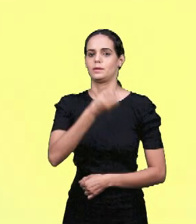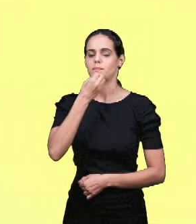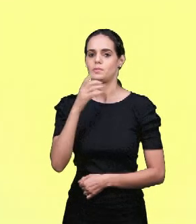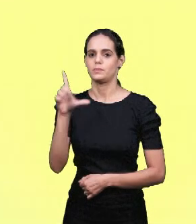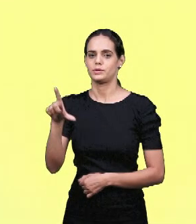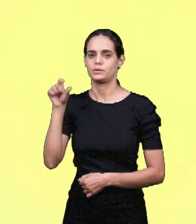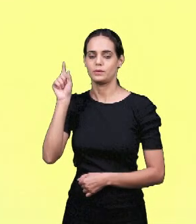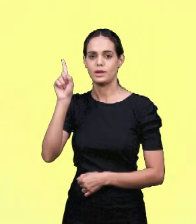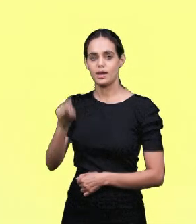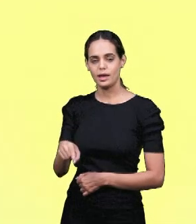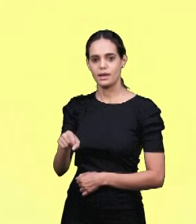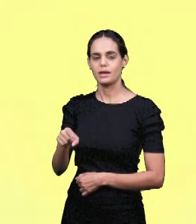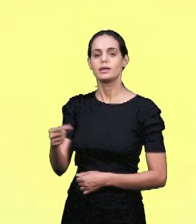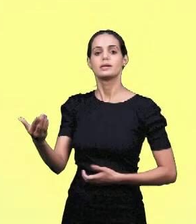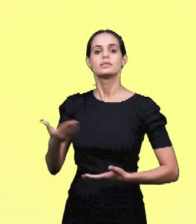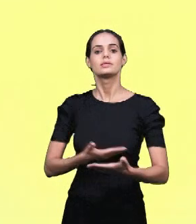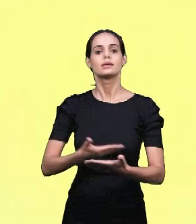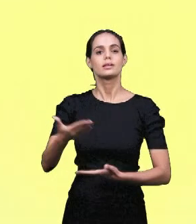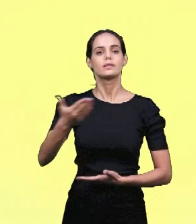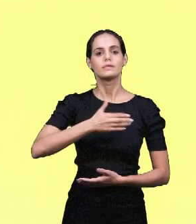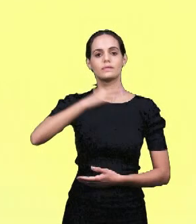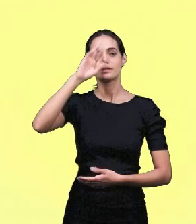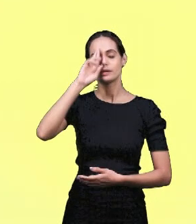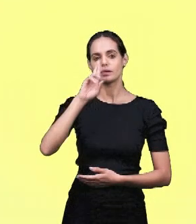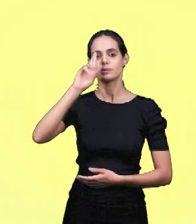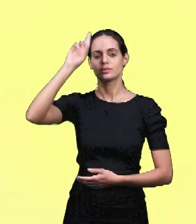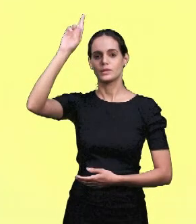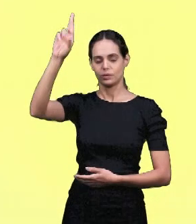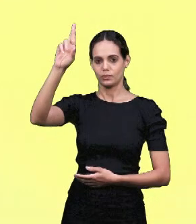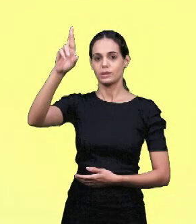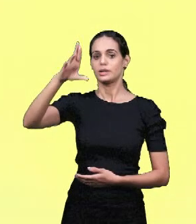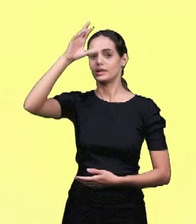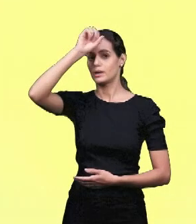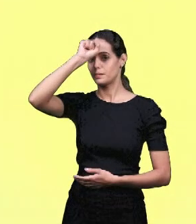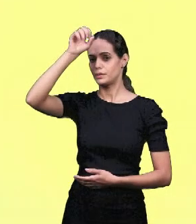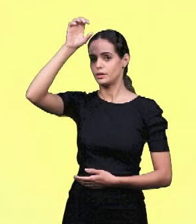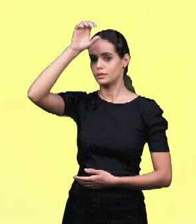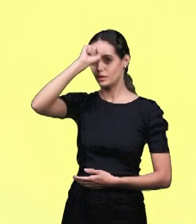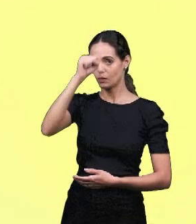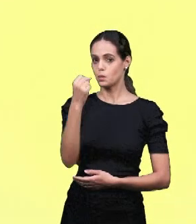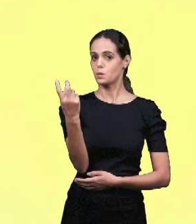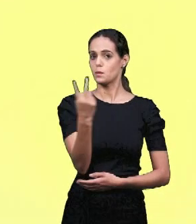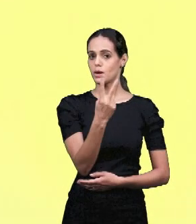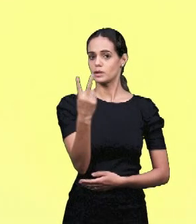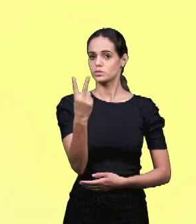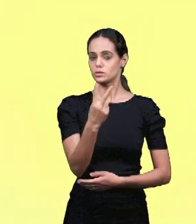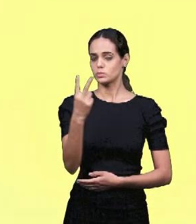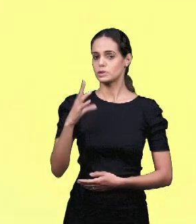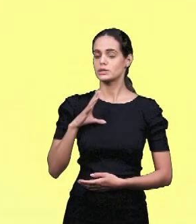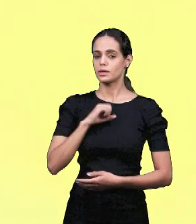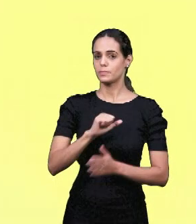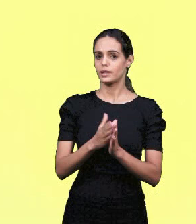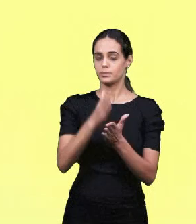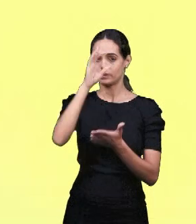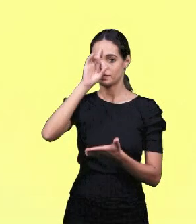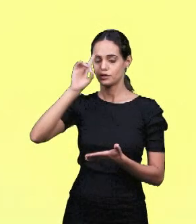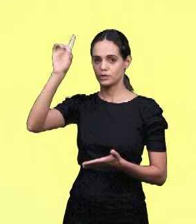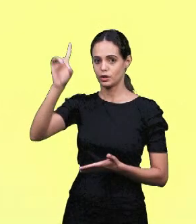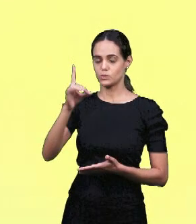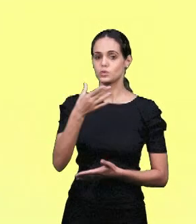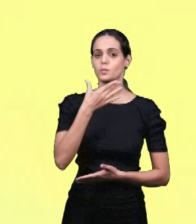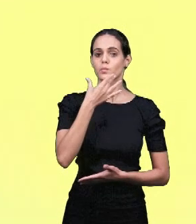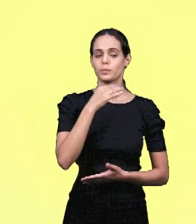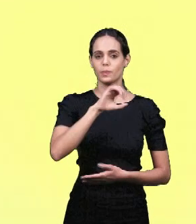Le bon choix, c'est servir le Seigneur. Et Timothée, il a pris avec elle la parole de Dieu. Le père de Timothée, il était un